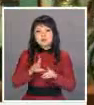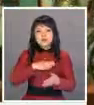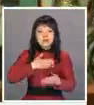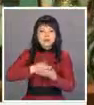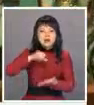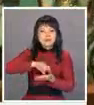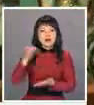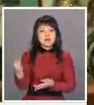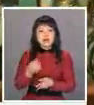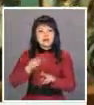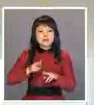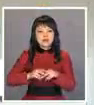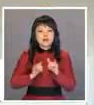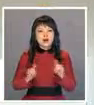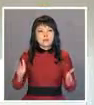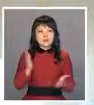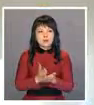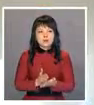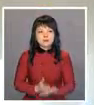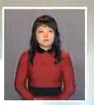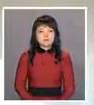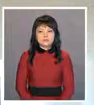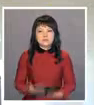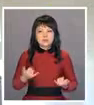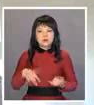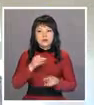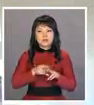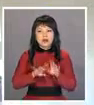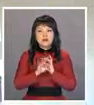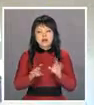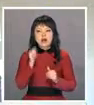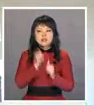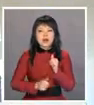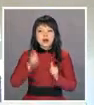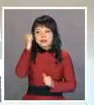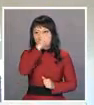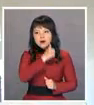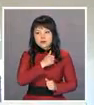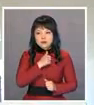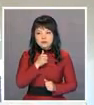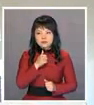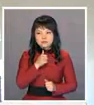жүр. Оны дамыту үшін қолдау да бар. Атаулы гранттар беріліп келе жатыр. Оның жыл сайын